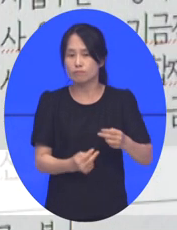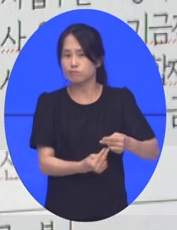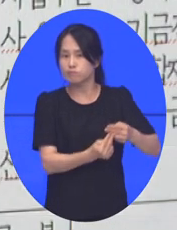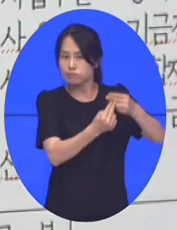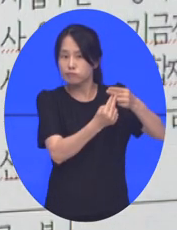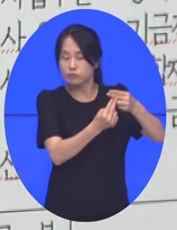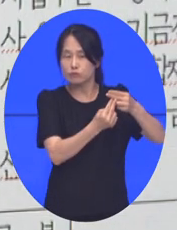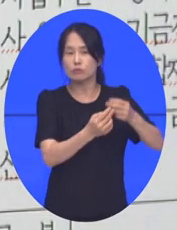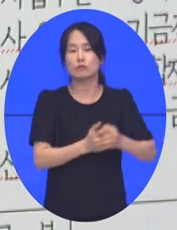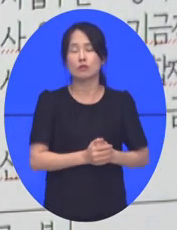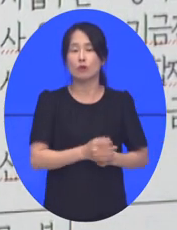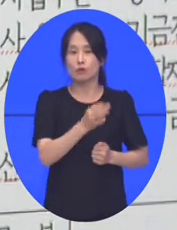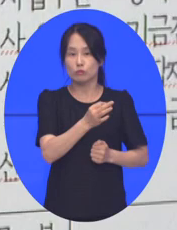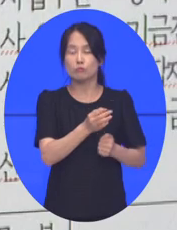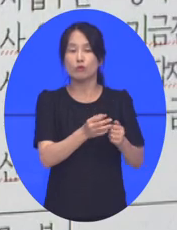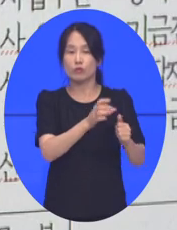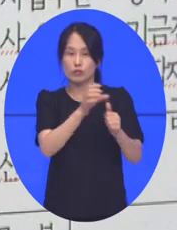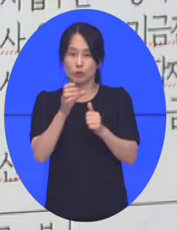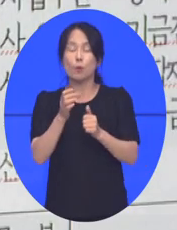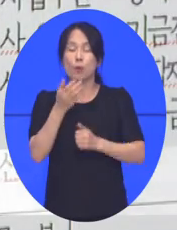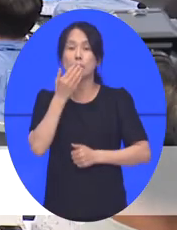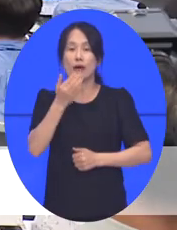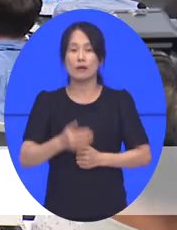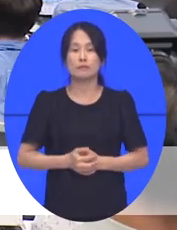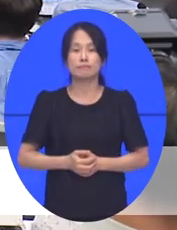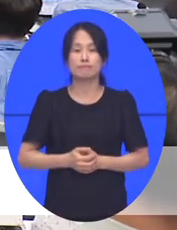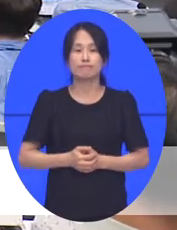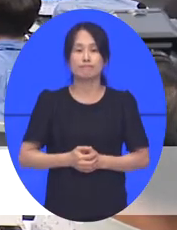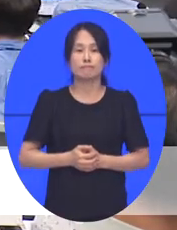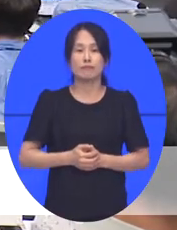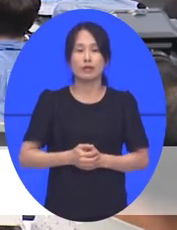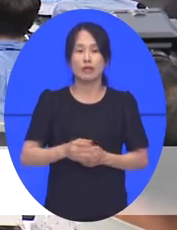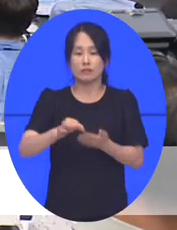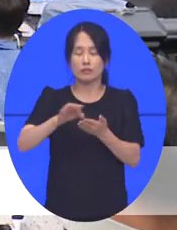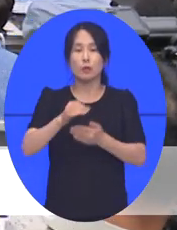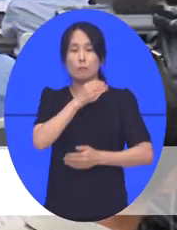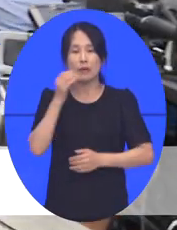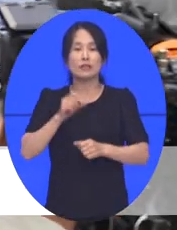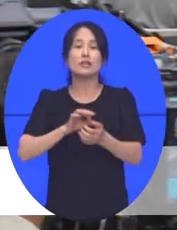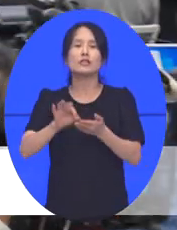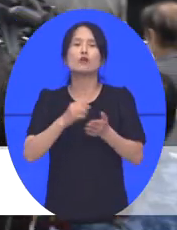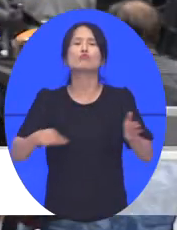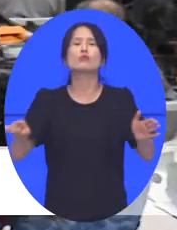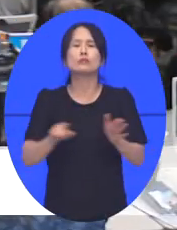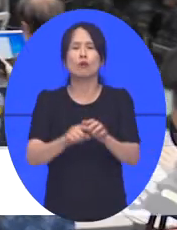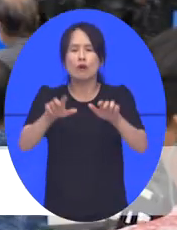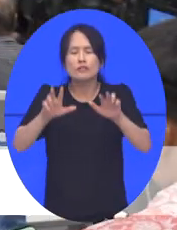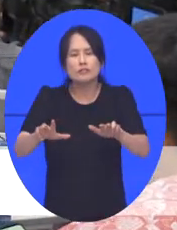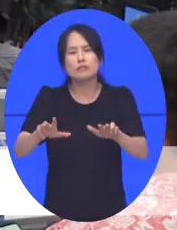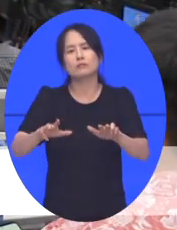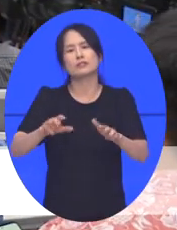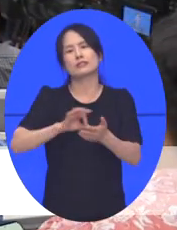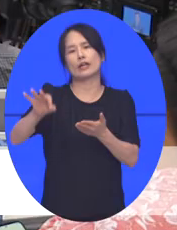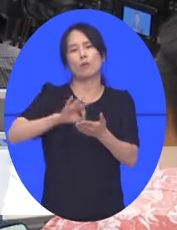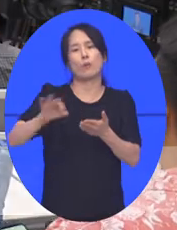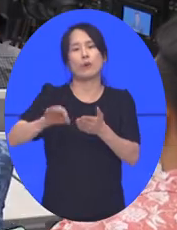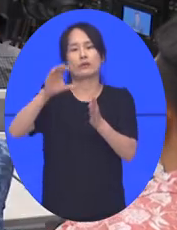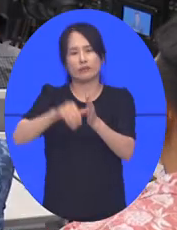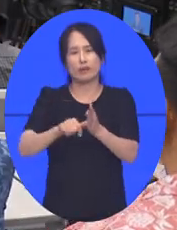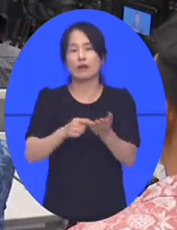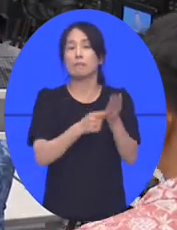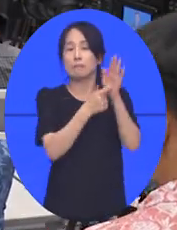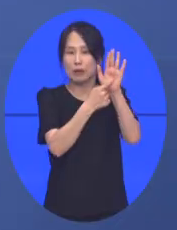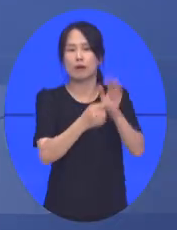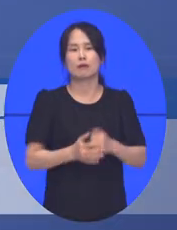모아둔 재정안전 강화기금 등도 활용하기로 했습니다 대전 건전성에 대한 우려에는 지금은 써야 할 때라는 입장을